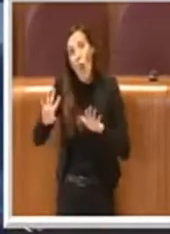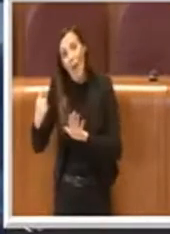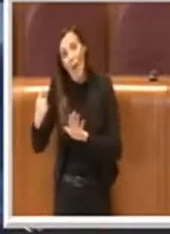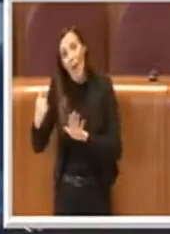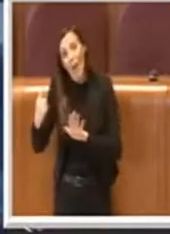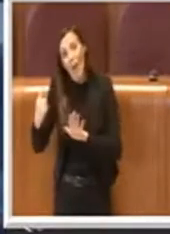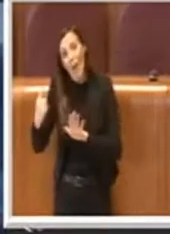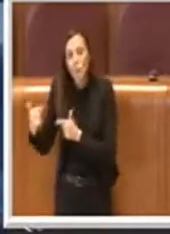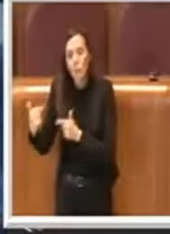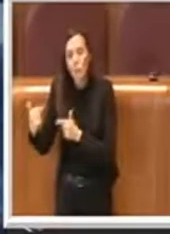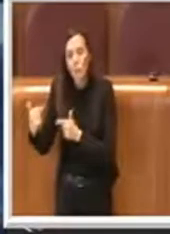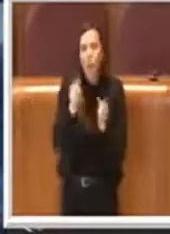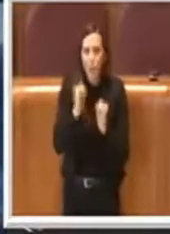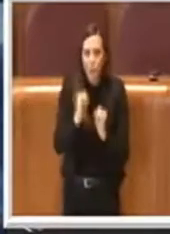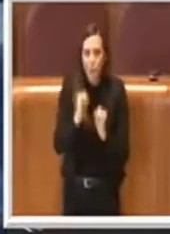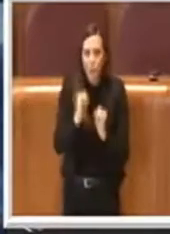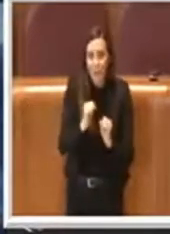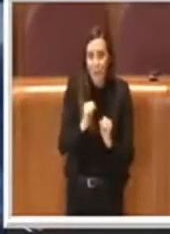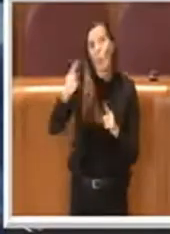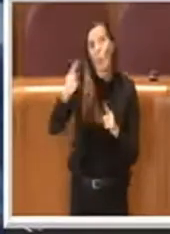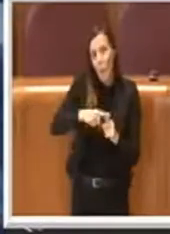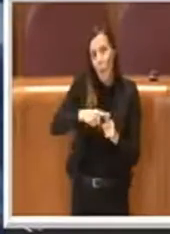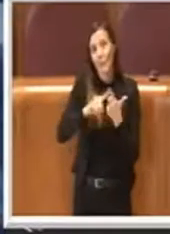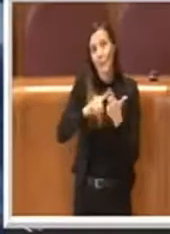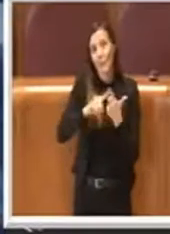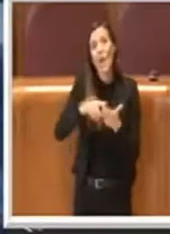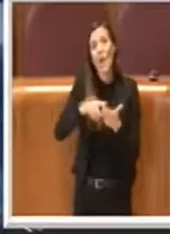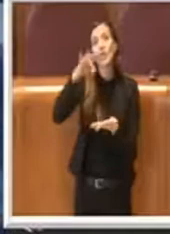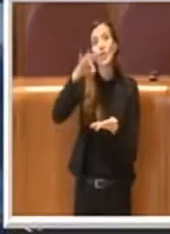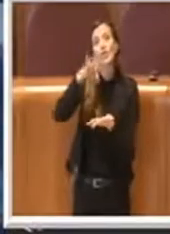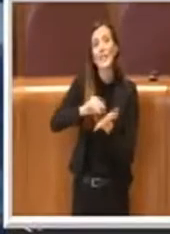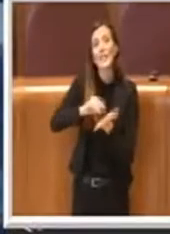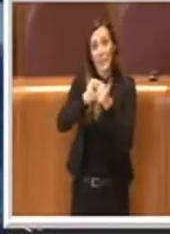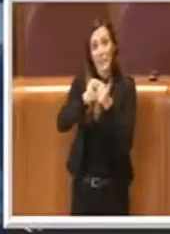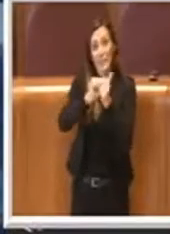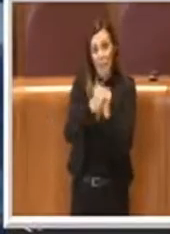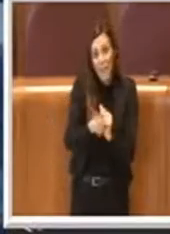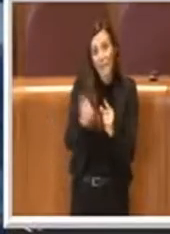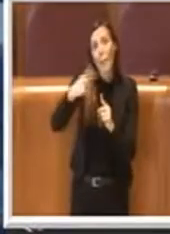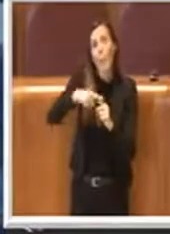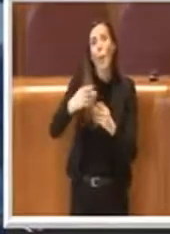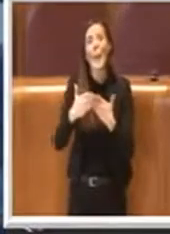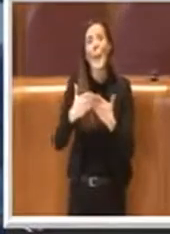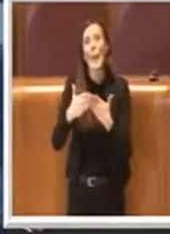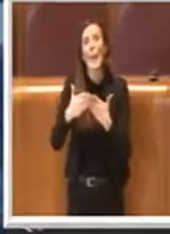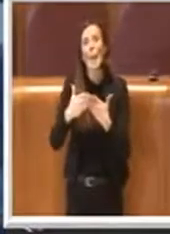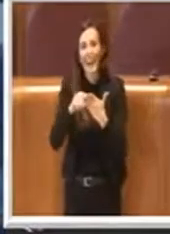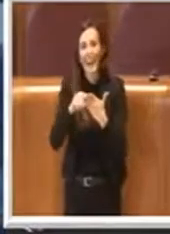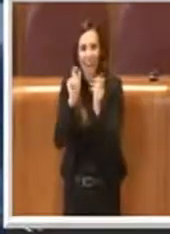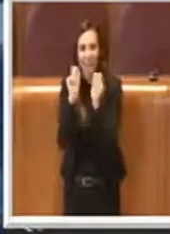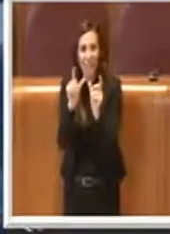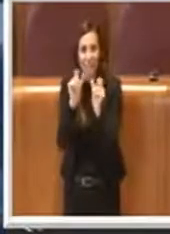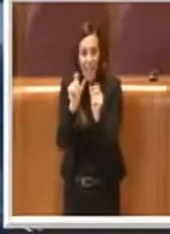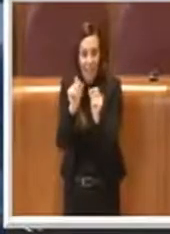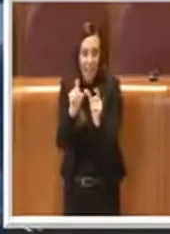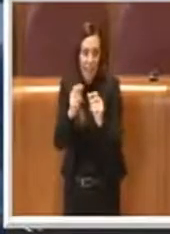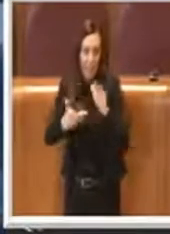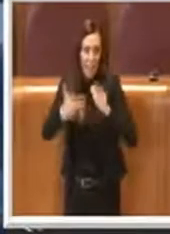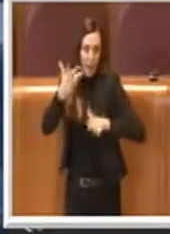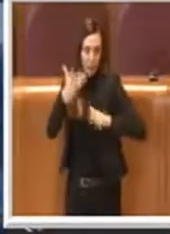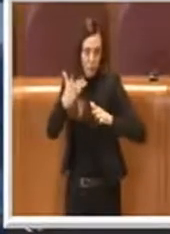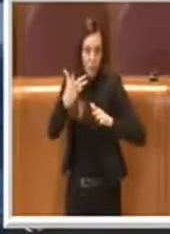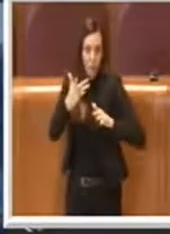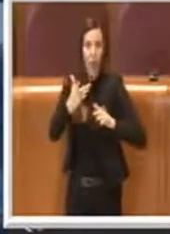sportivi solo all'interno del perimetro di concessione nelle librerie in cui la vendita dei libri e prevalente poi diceva che nel resto